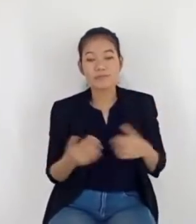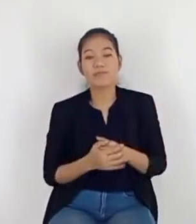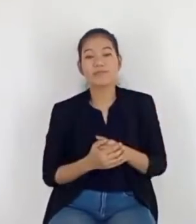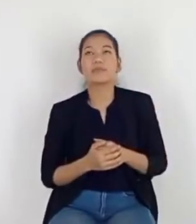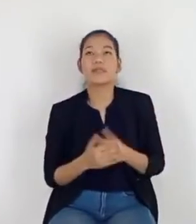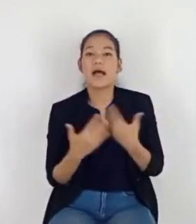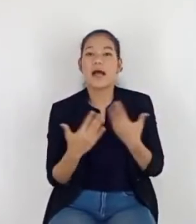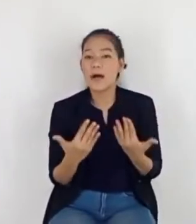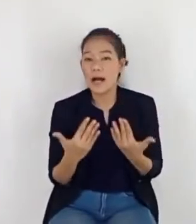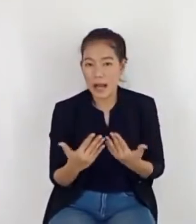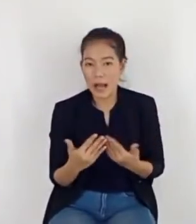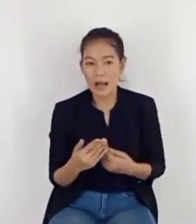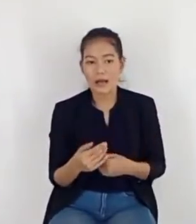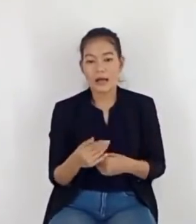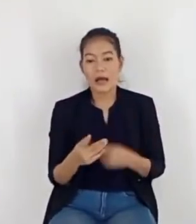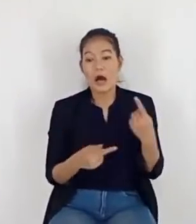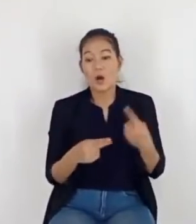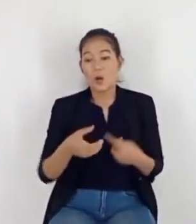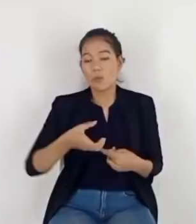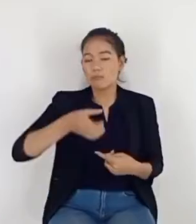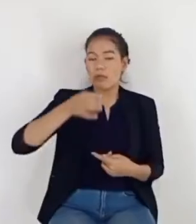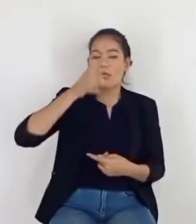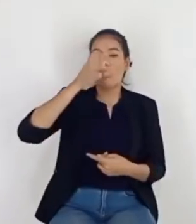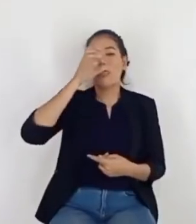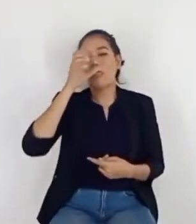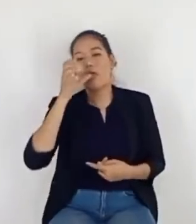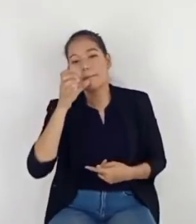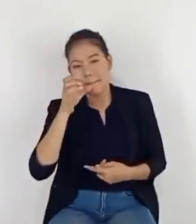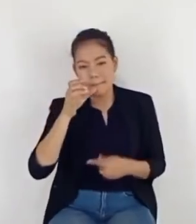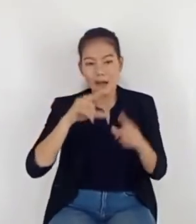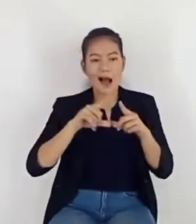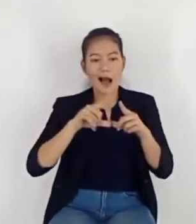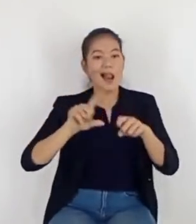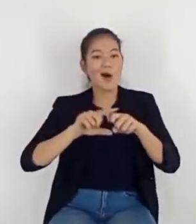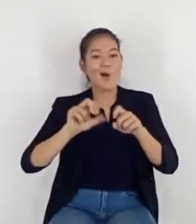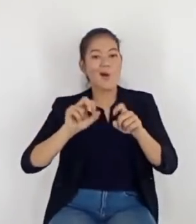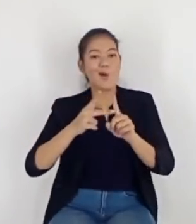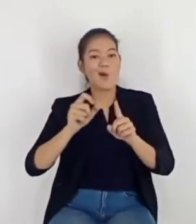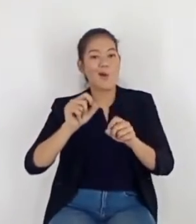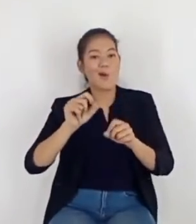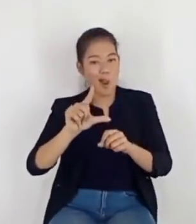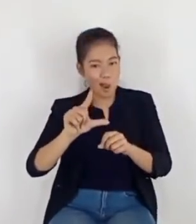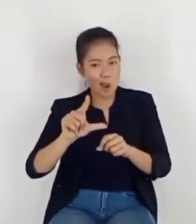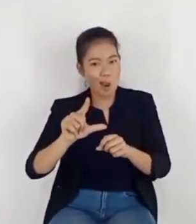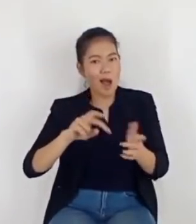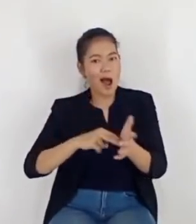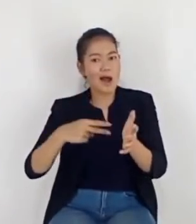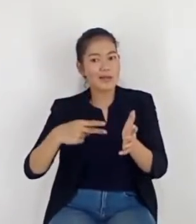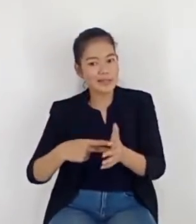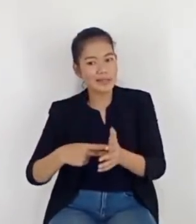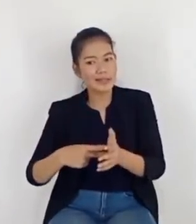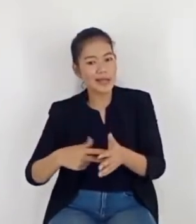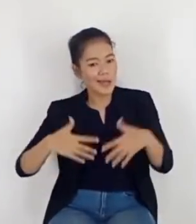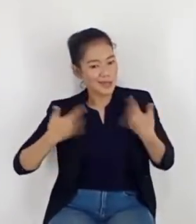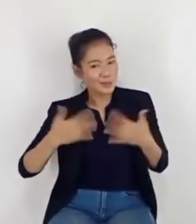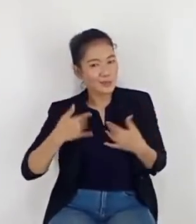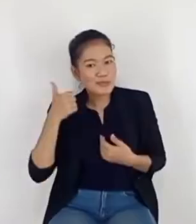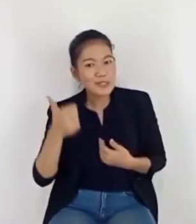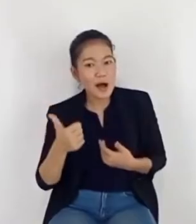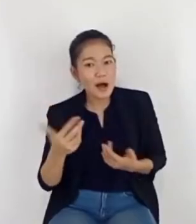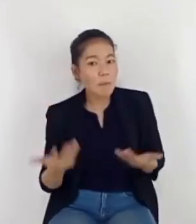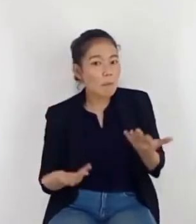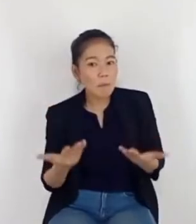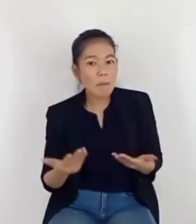Apakah dengan minum alkohol kita dapat dihibur?